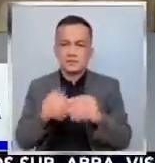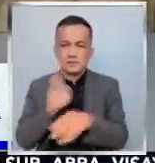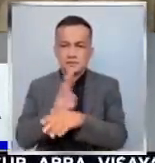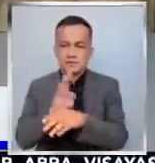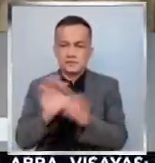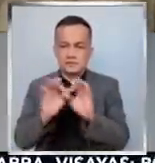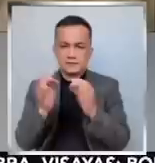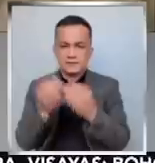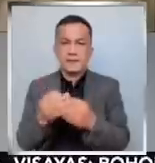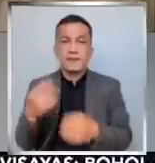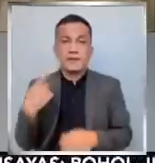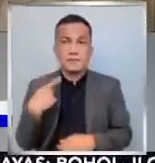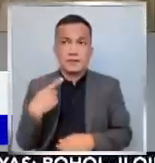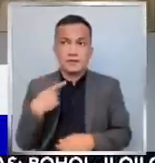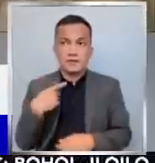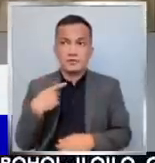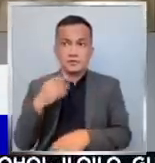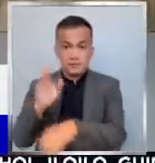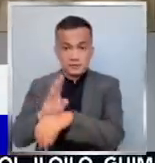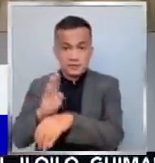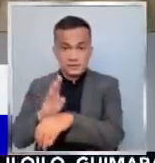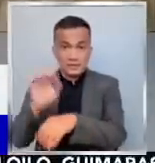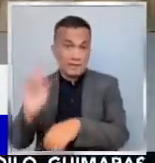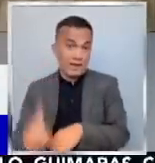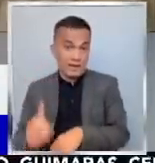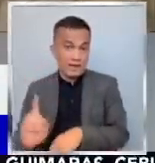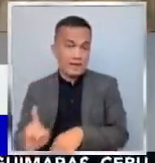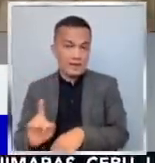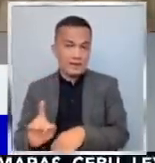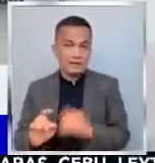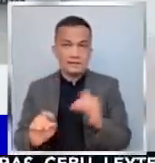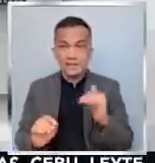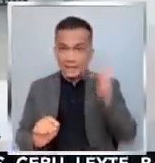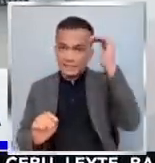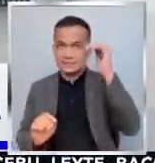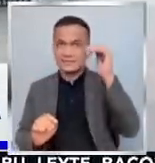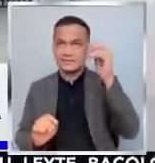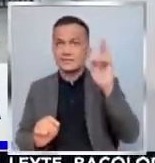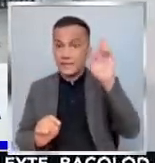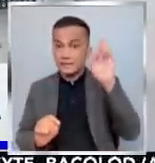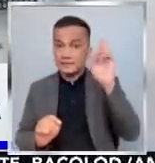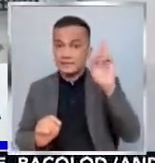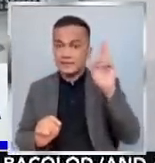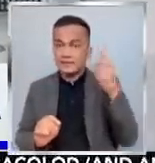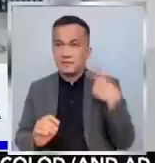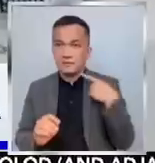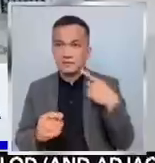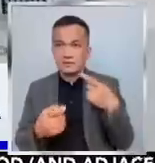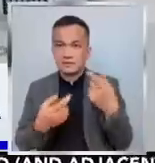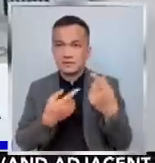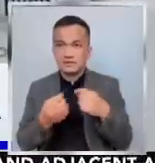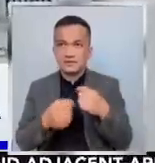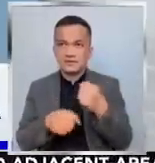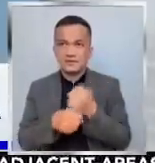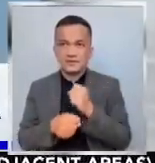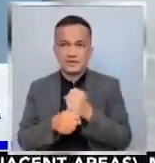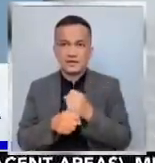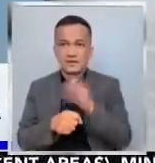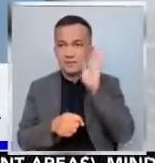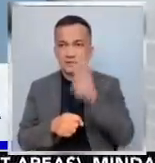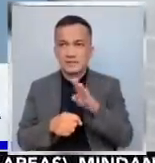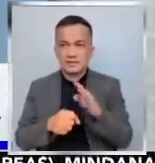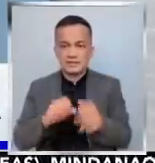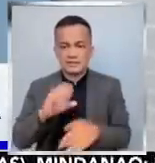commercial spaces sa baba and sa taas. May parang ginawan ko ng para sa brother ko na cafe